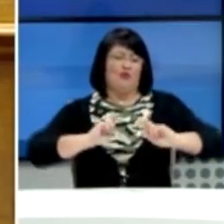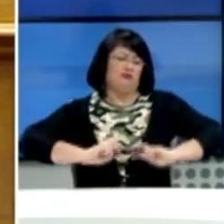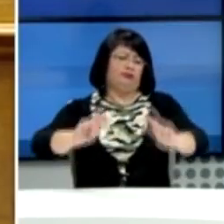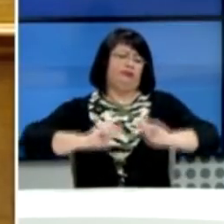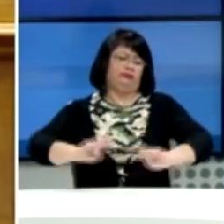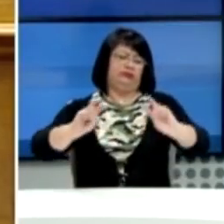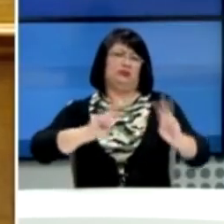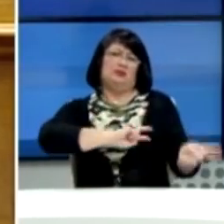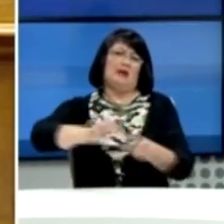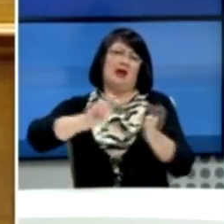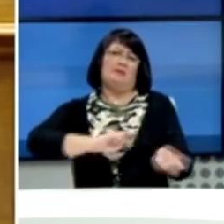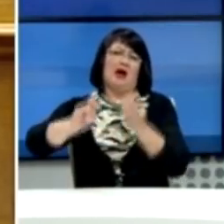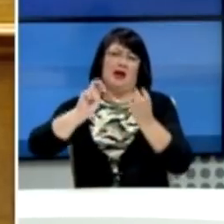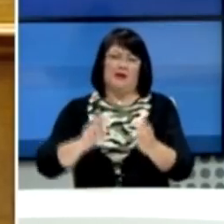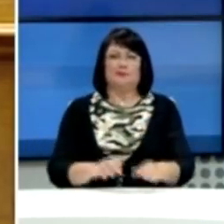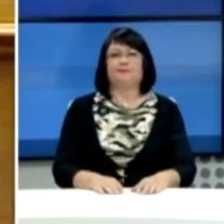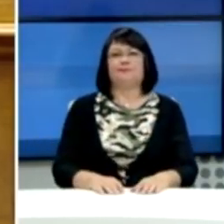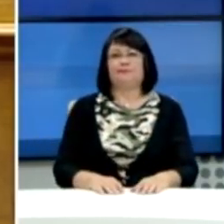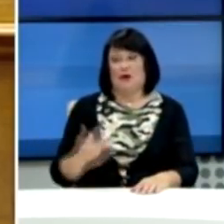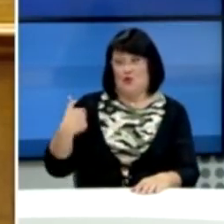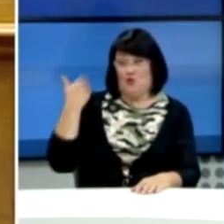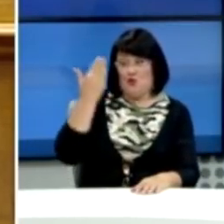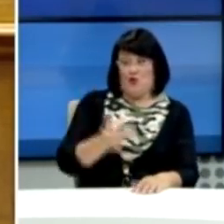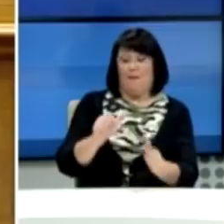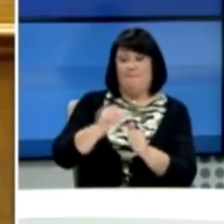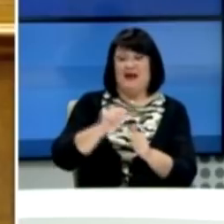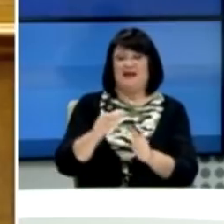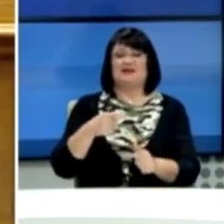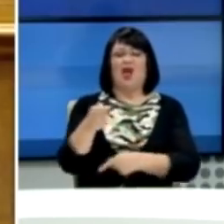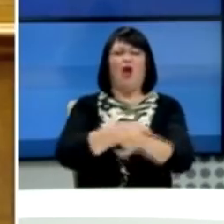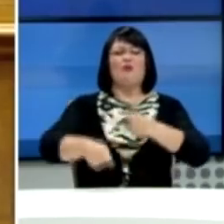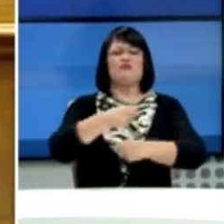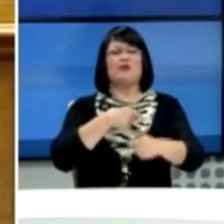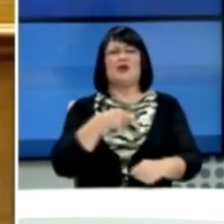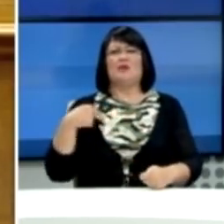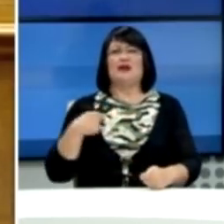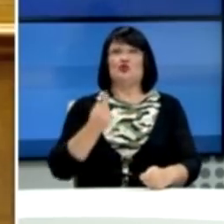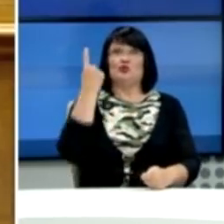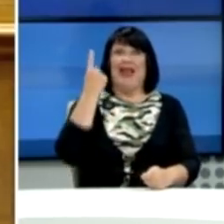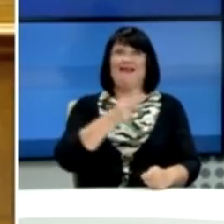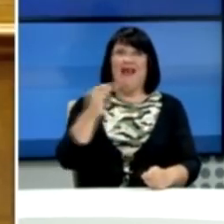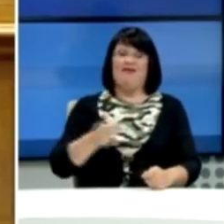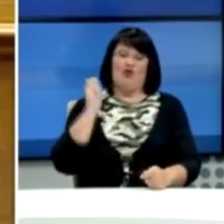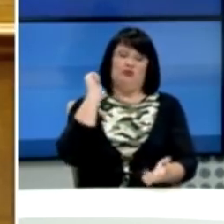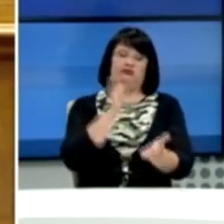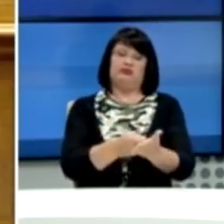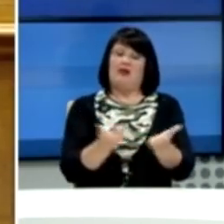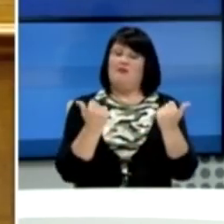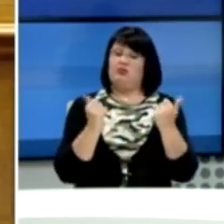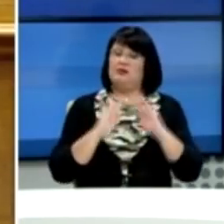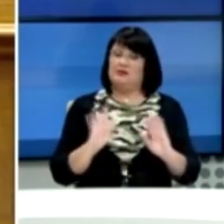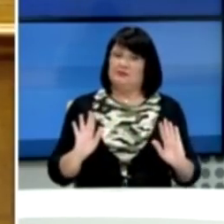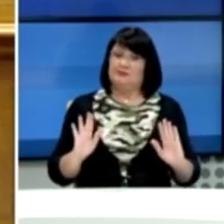και κατασχέσεις. Όλους αυτούς τους μήνες οι μεγαλοεπιχειρηματίες δεν έχουν πληρώσει ούτε 1 ευρώ. Και